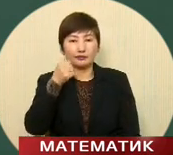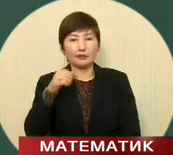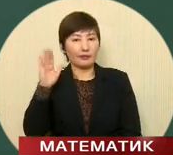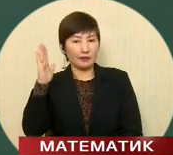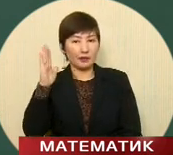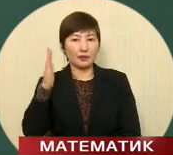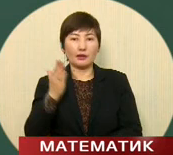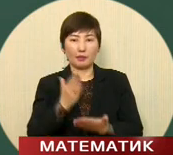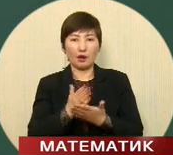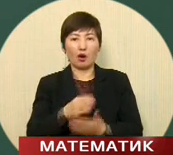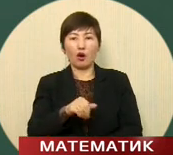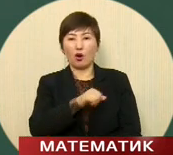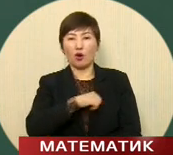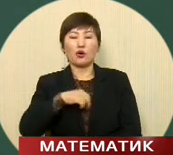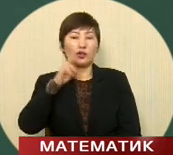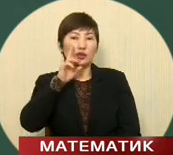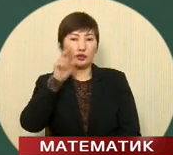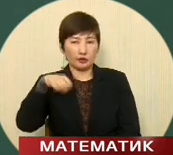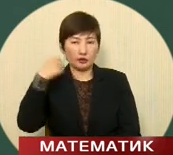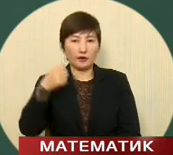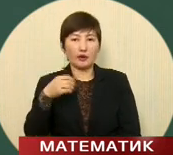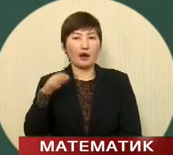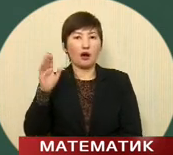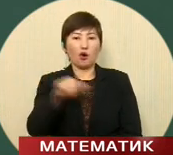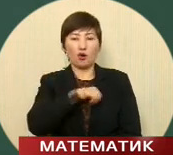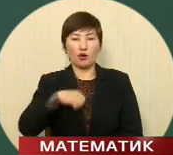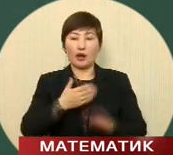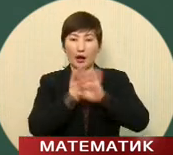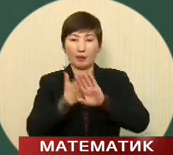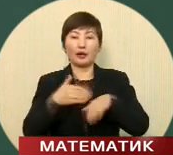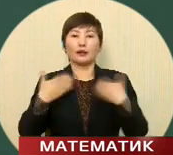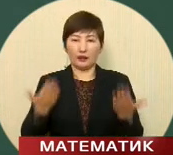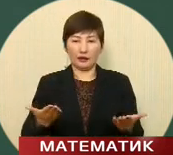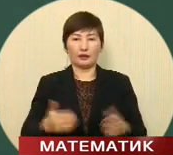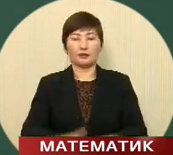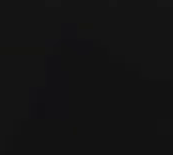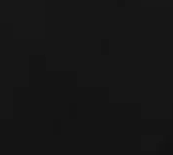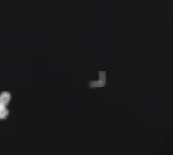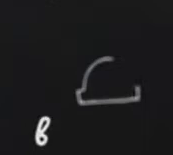дэмждэг учраас эдгээр зүйлийг хүнсэндээ хэрглэж вирусын халдвараас урьдчилан сэргийлээрэй.